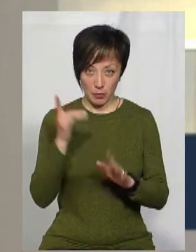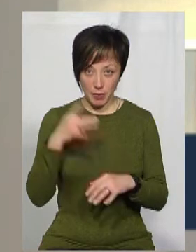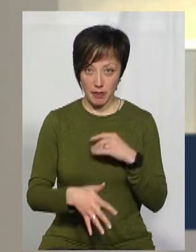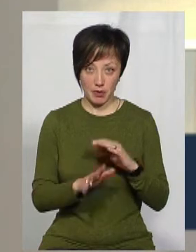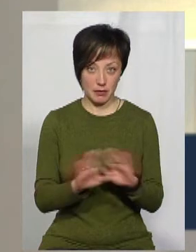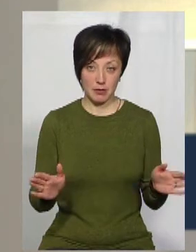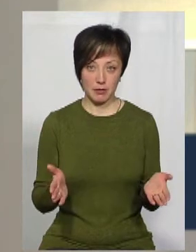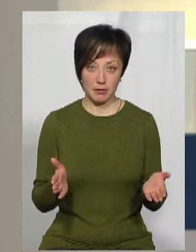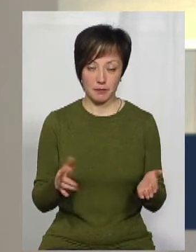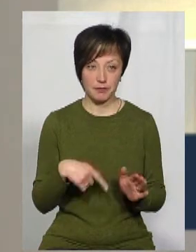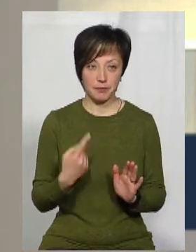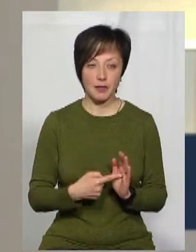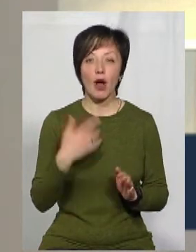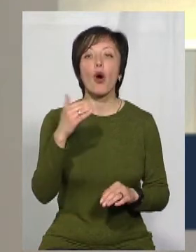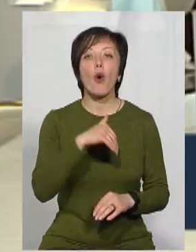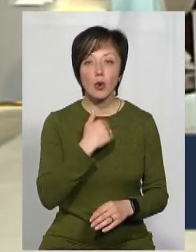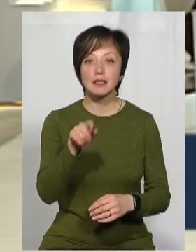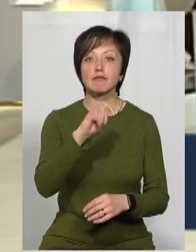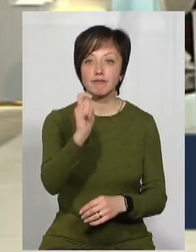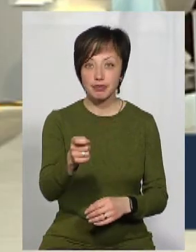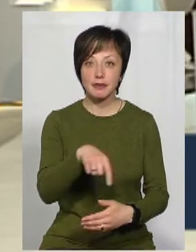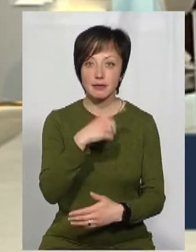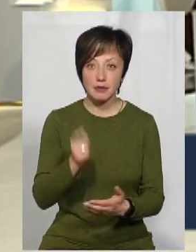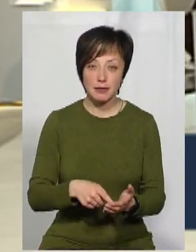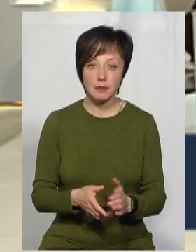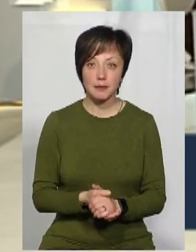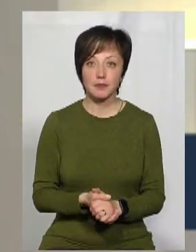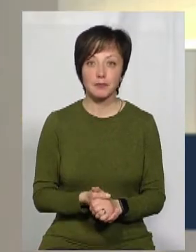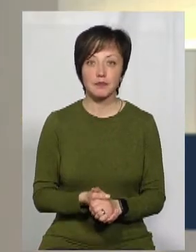ні? Ви хочете щось запитати?